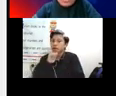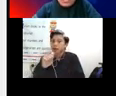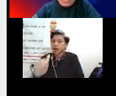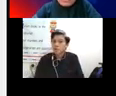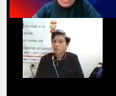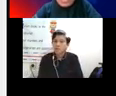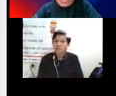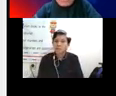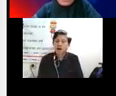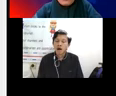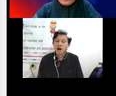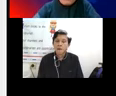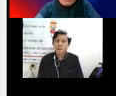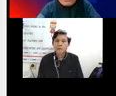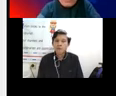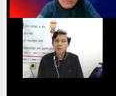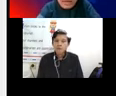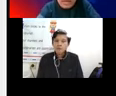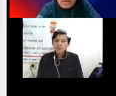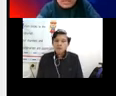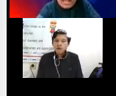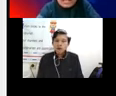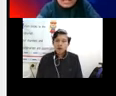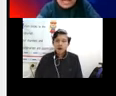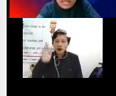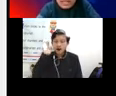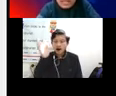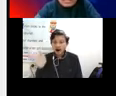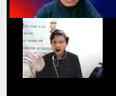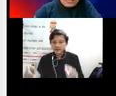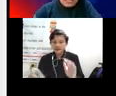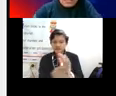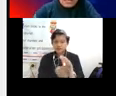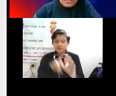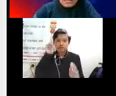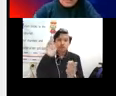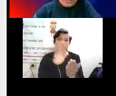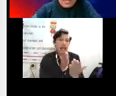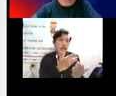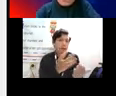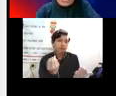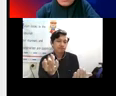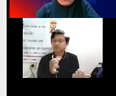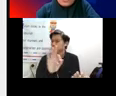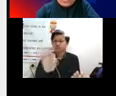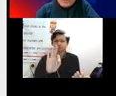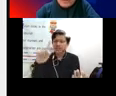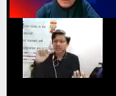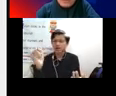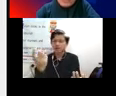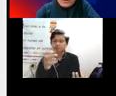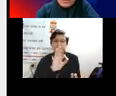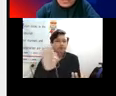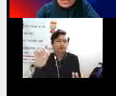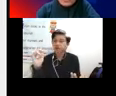kalau misalkan halaman itu tidak perlu tidak apa-apa kalau misalkan tidak ada misalkan abstraknya itu juga tidak perlu